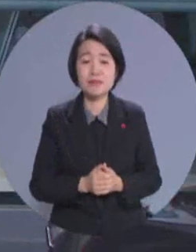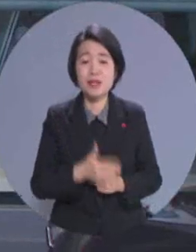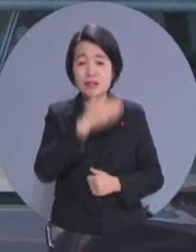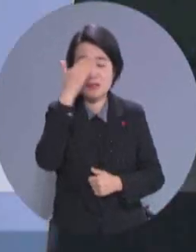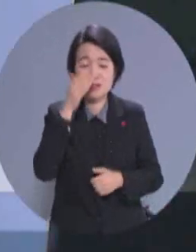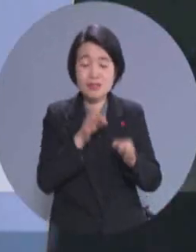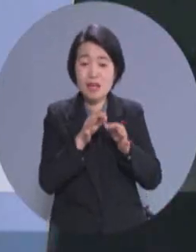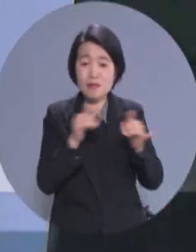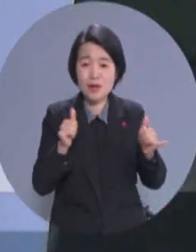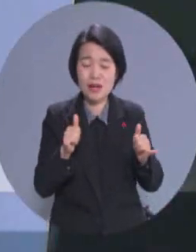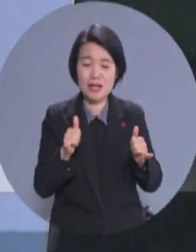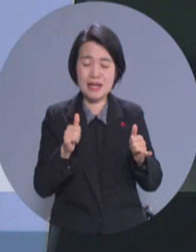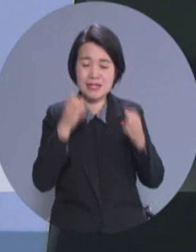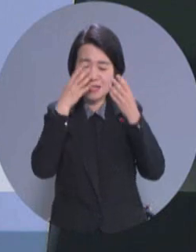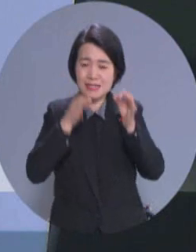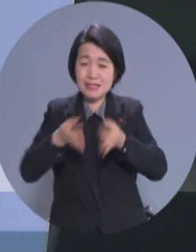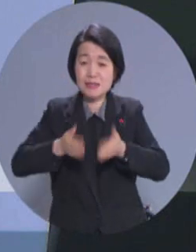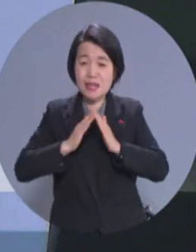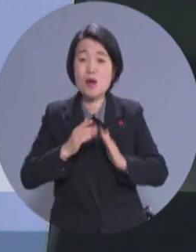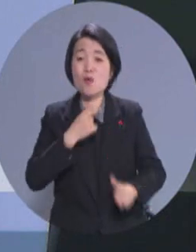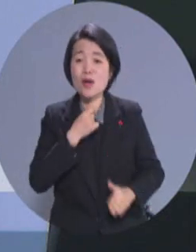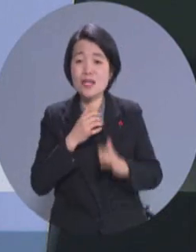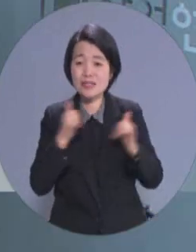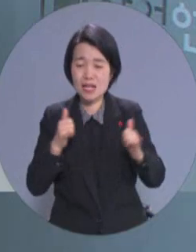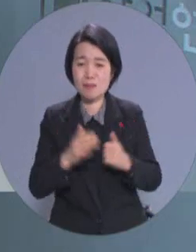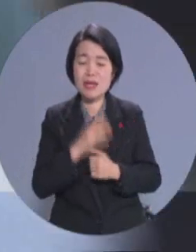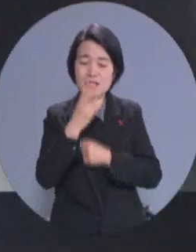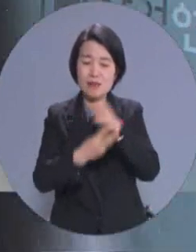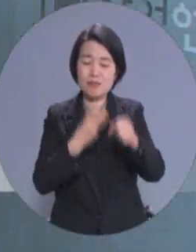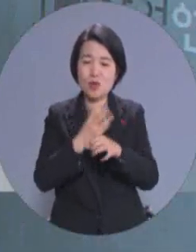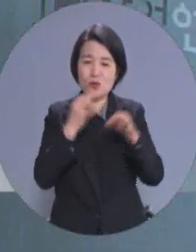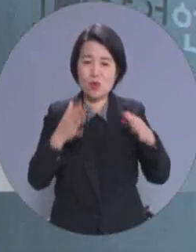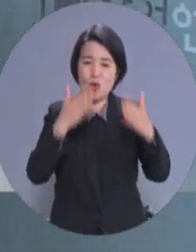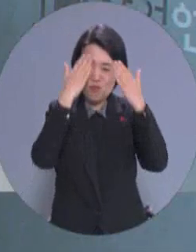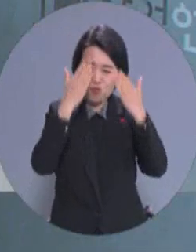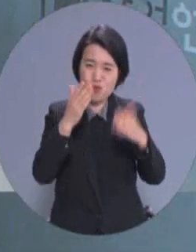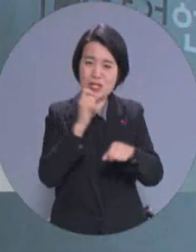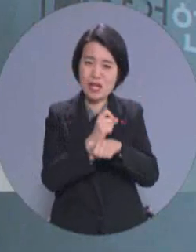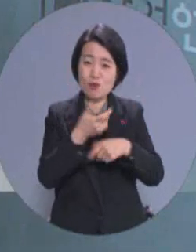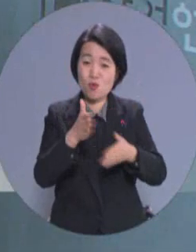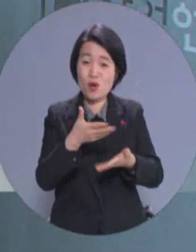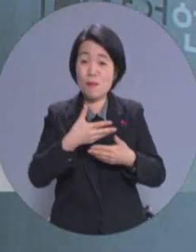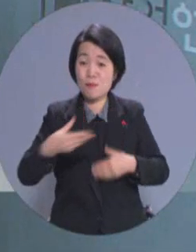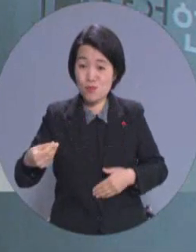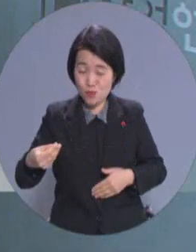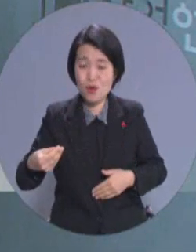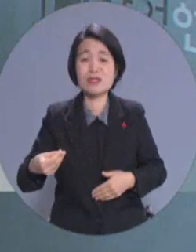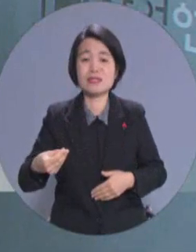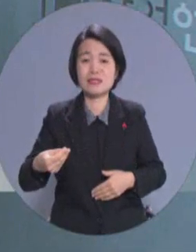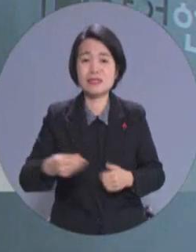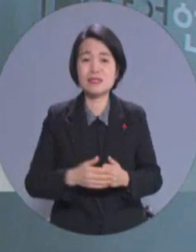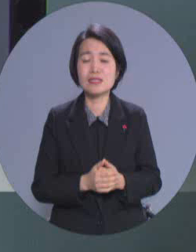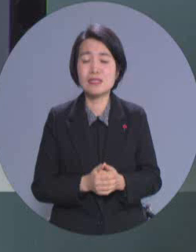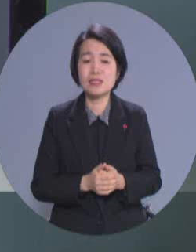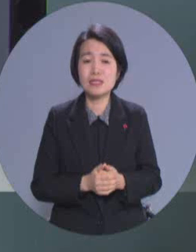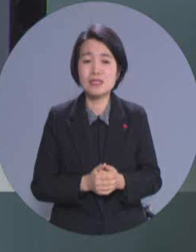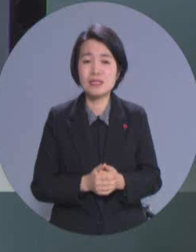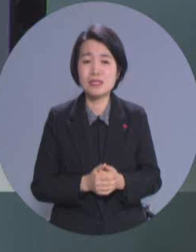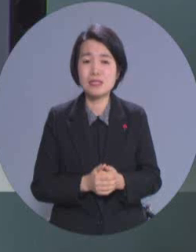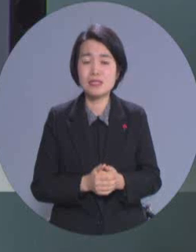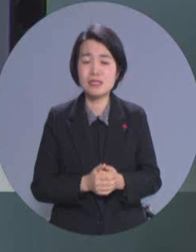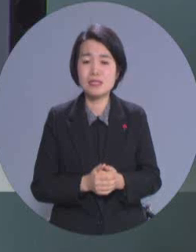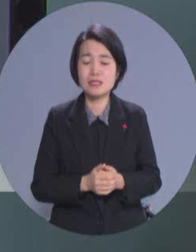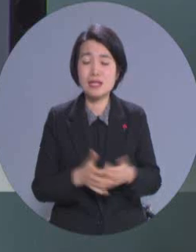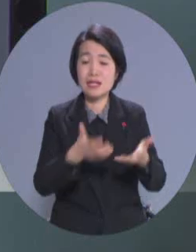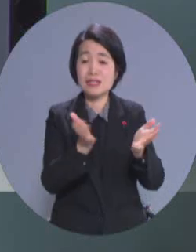청년 사업가와 예비 청년 창업자에게 최대 3년 동안 무료로 사무 공간을 빌려주는 공유 오피스 임대 사업 창업